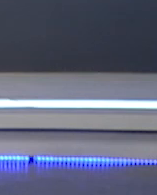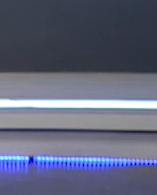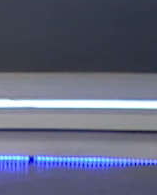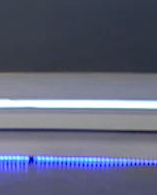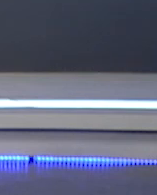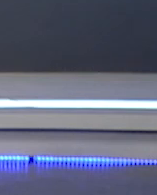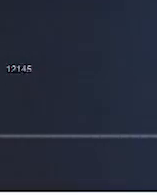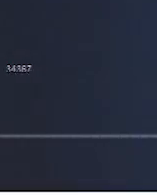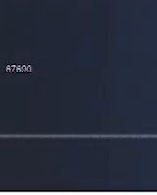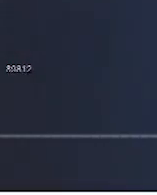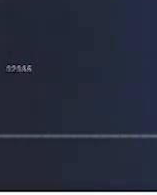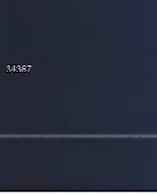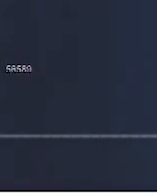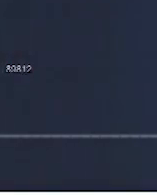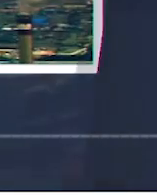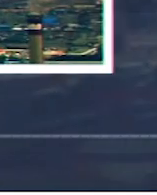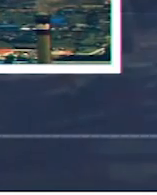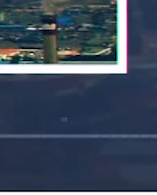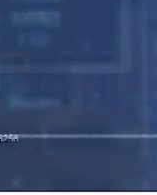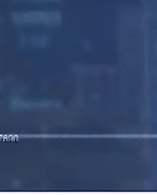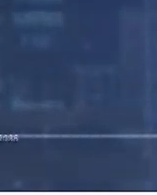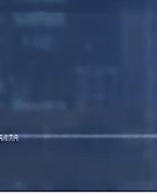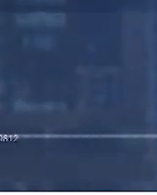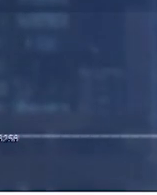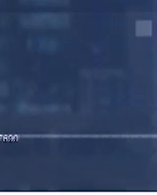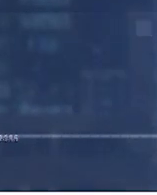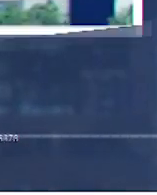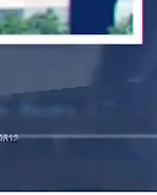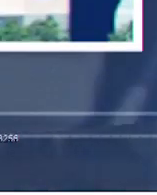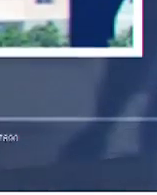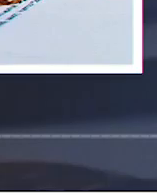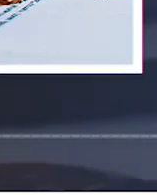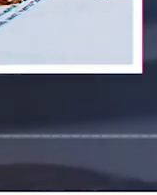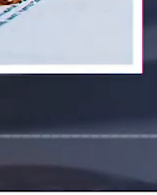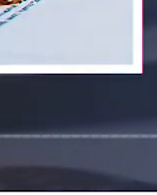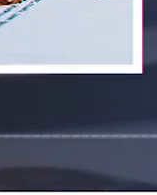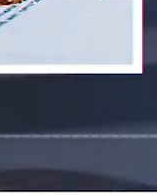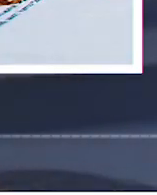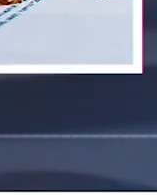хандуулсан та бүхэнд баярлалаа.